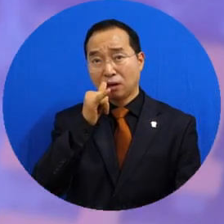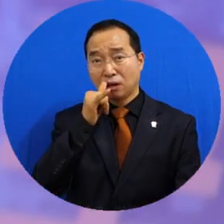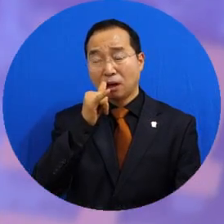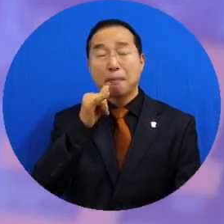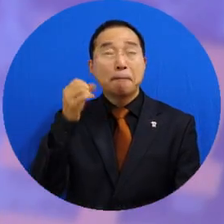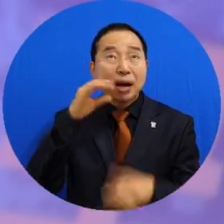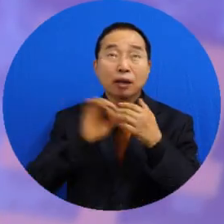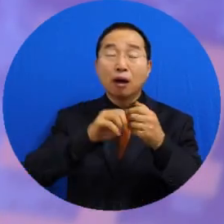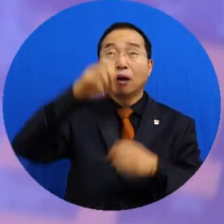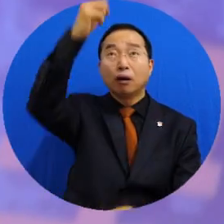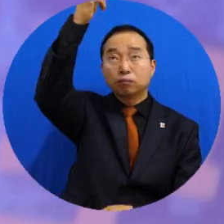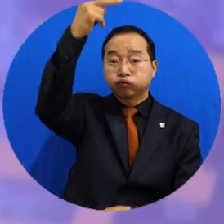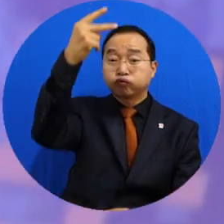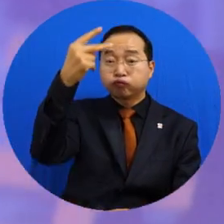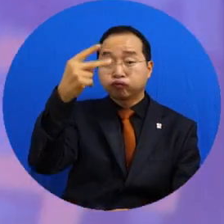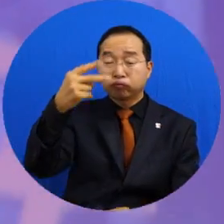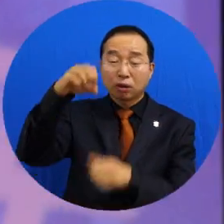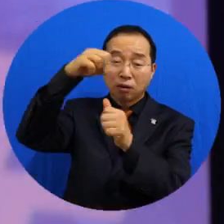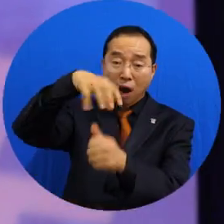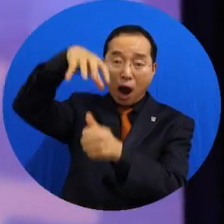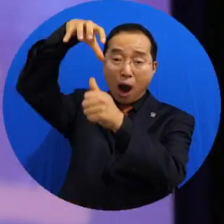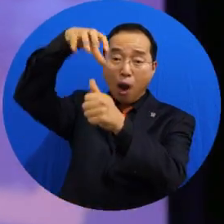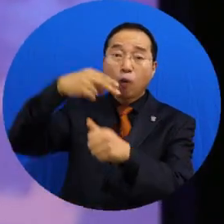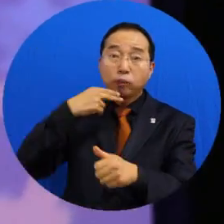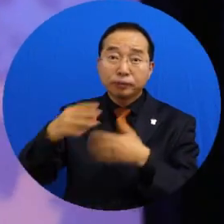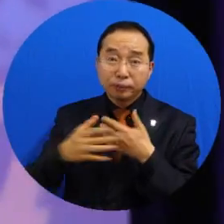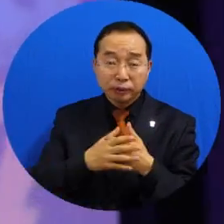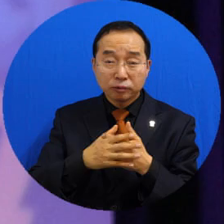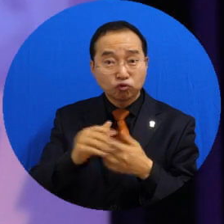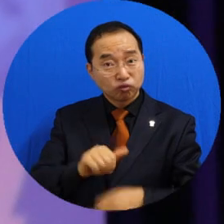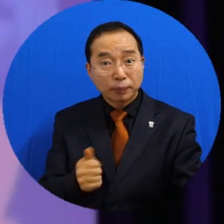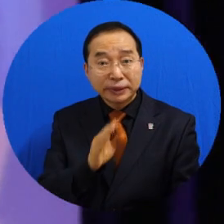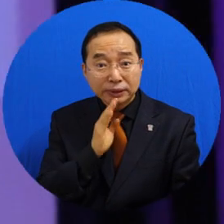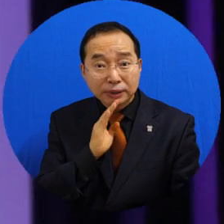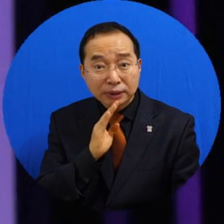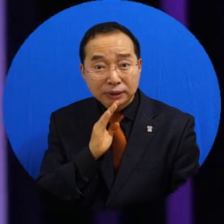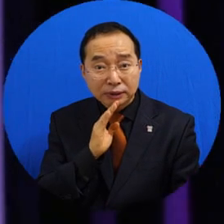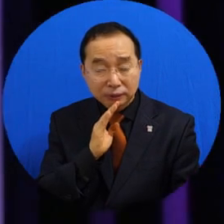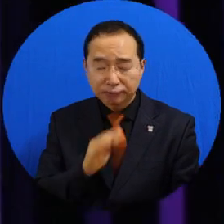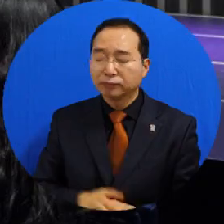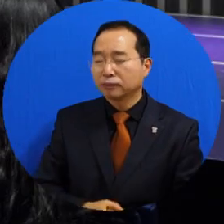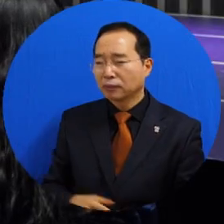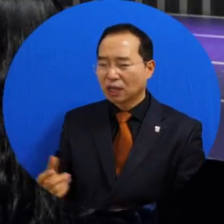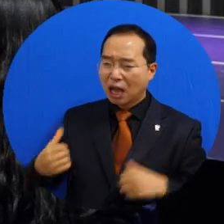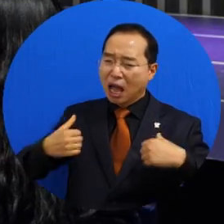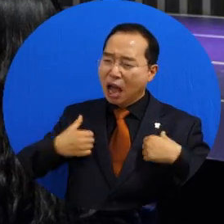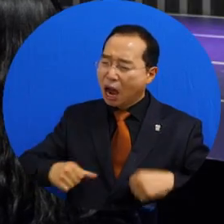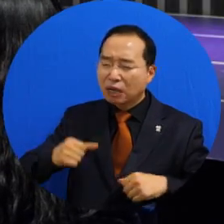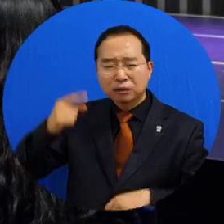못하면 죽잖아요, 그렇죠? 그래서 저는 그만해야겠다는 생각을 한 적은 없는데,